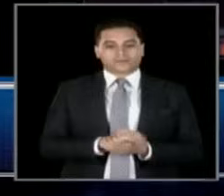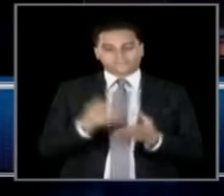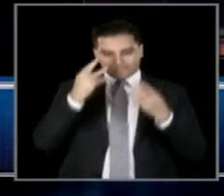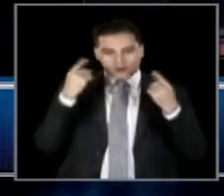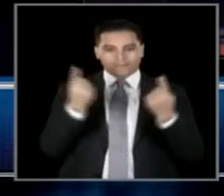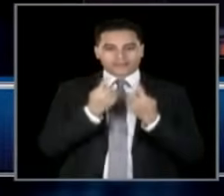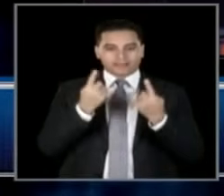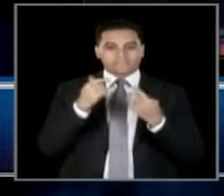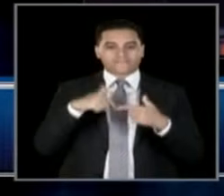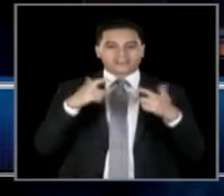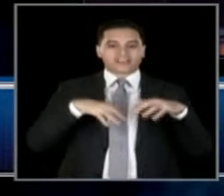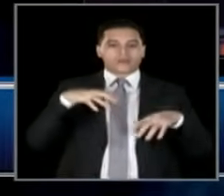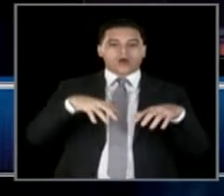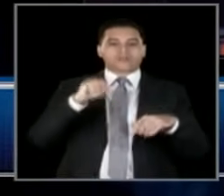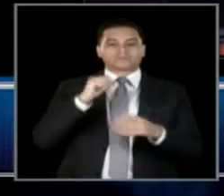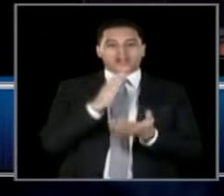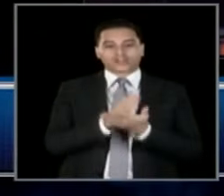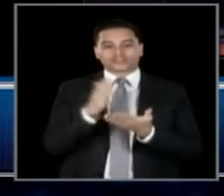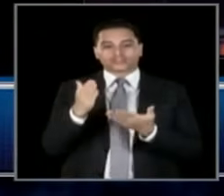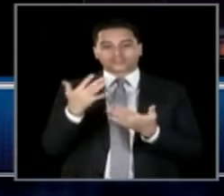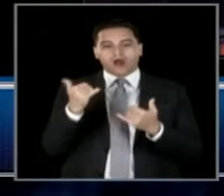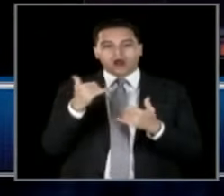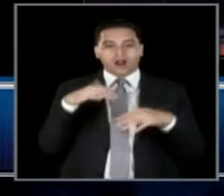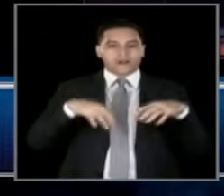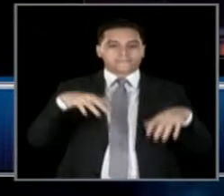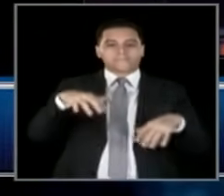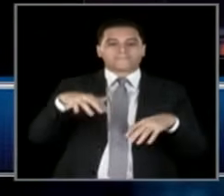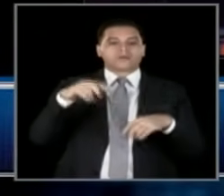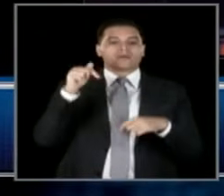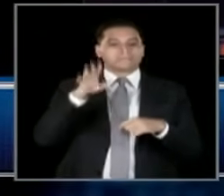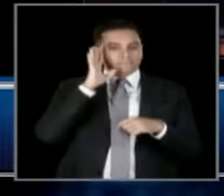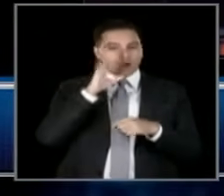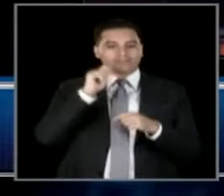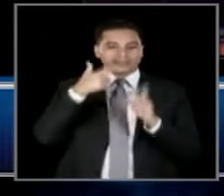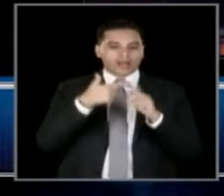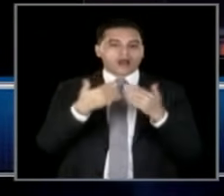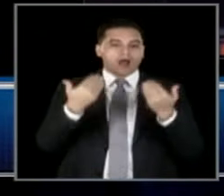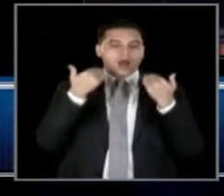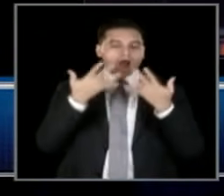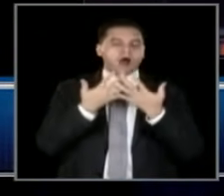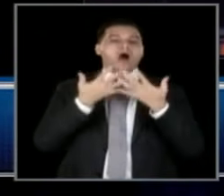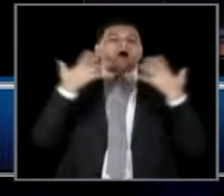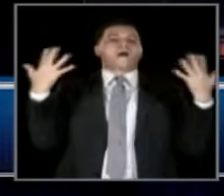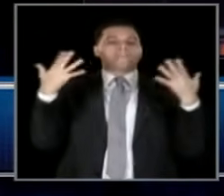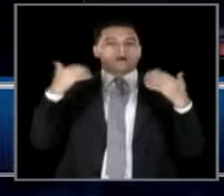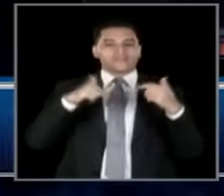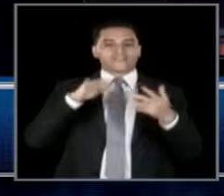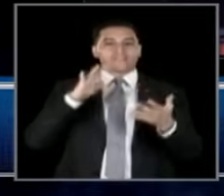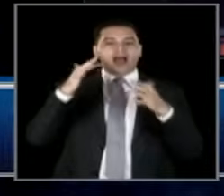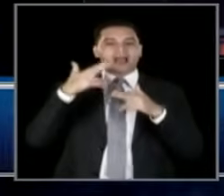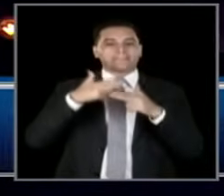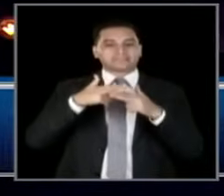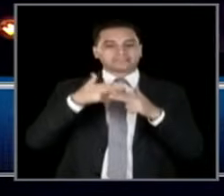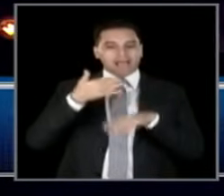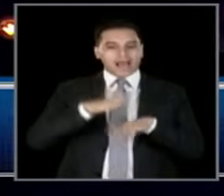معلومات عامة، إحدى دول الشرق الأوسط تمتلك ثاني أكبر احتياطي من الغاز الطبيعي في العالم